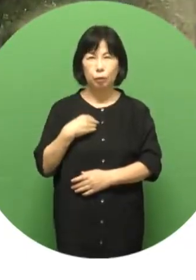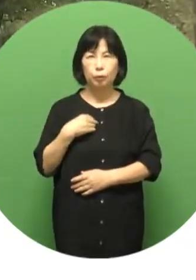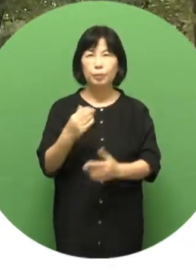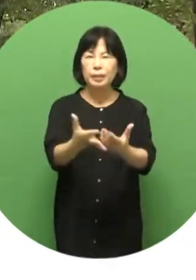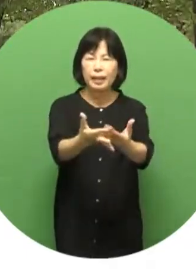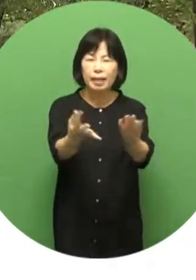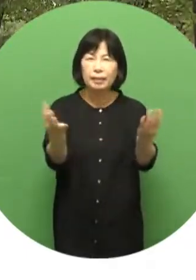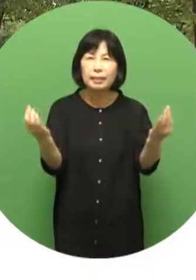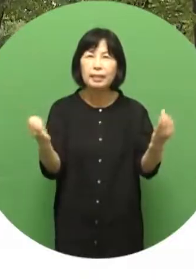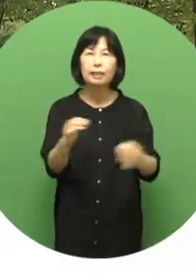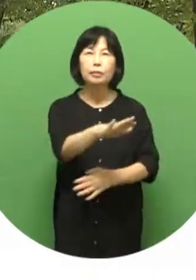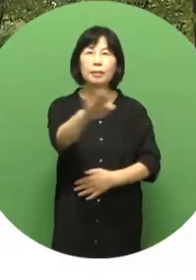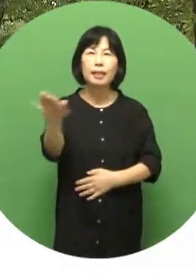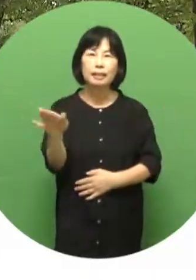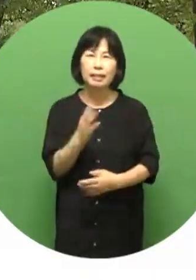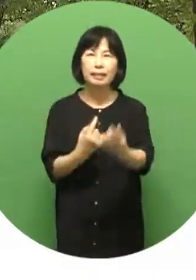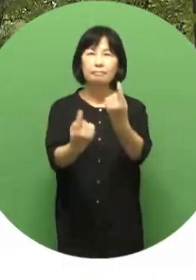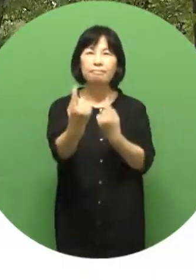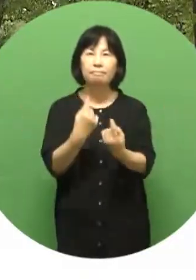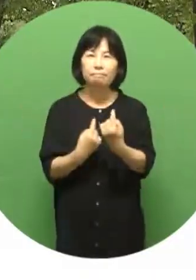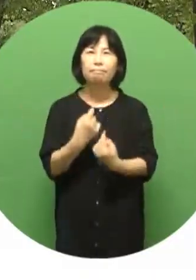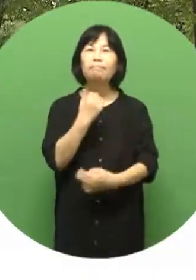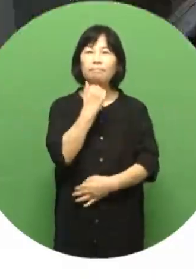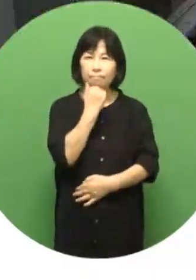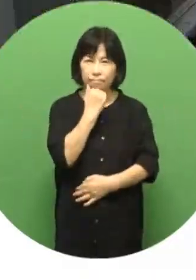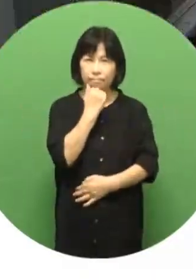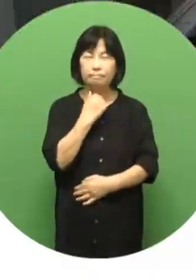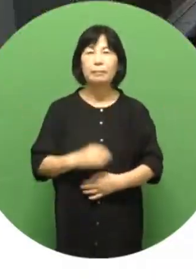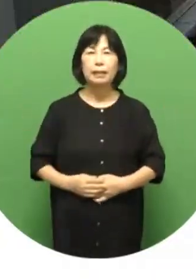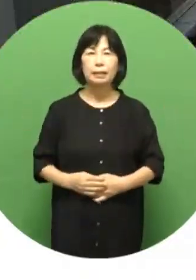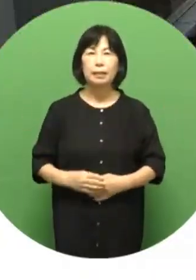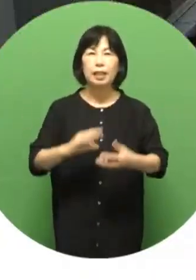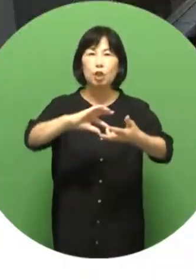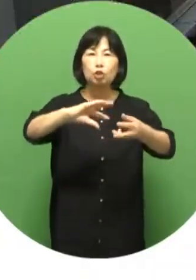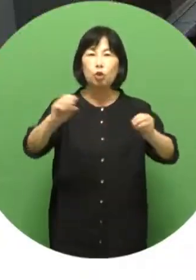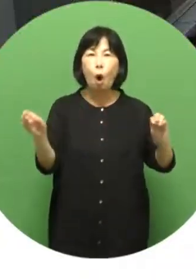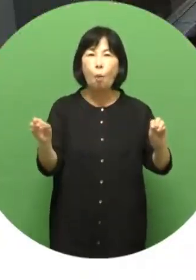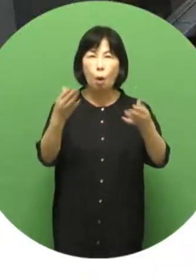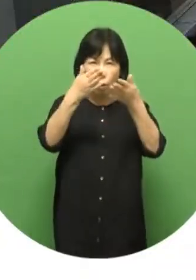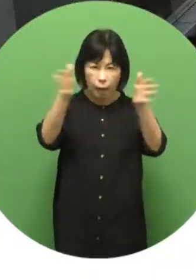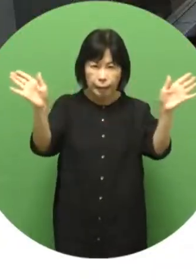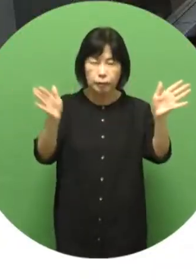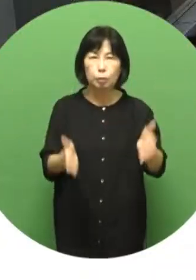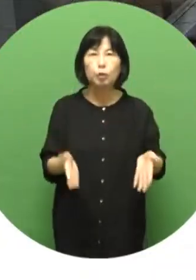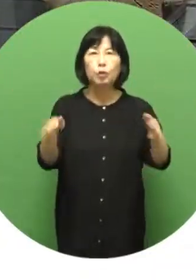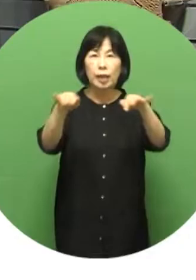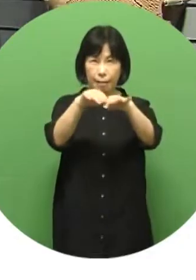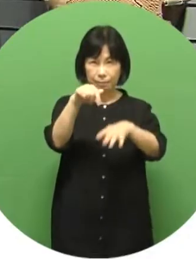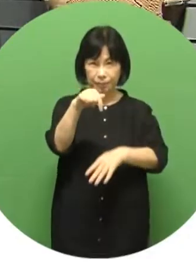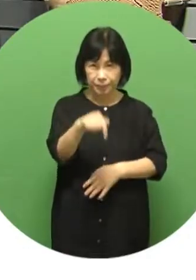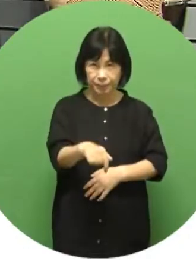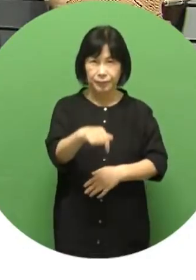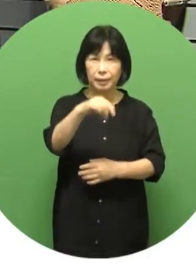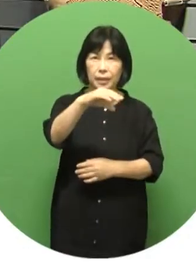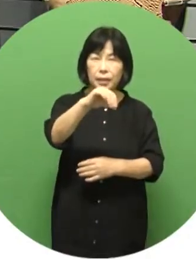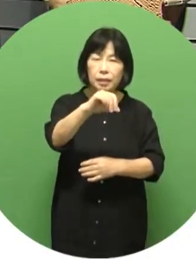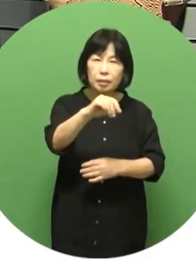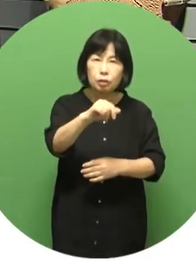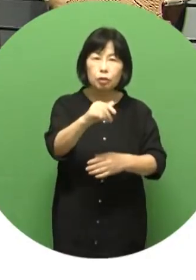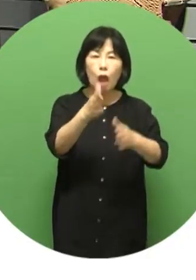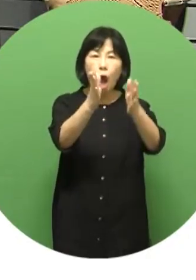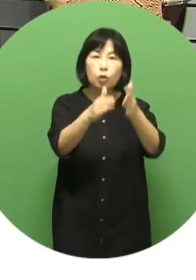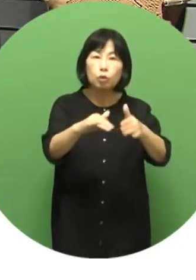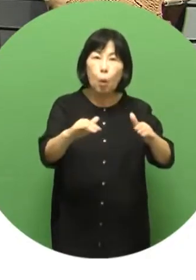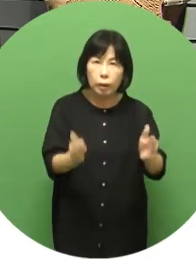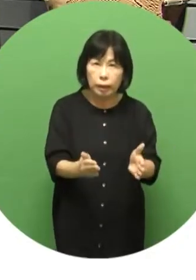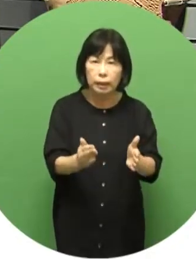たくさんの方に見ていただきたいなと思っております。また御所の縄文博物館の展示室では、遺跡から出土した